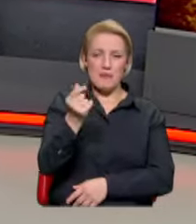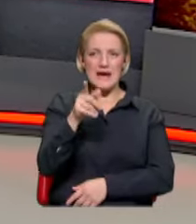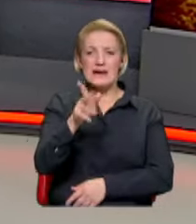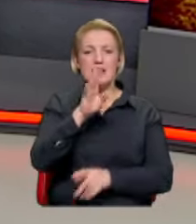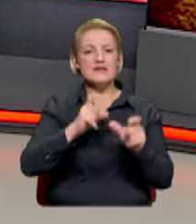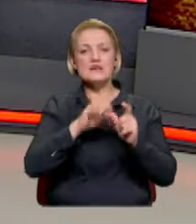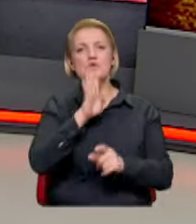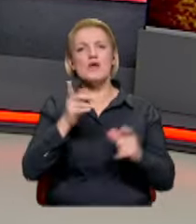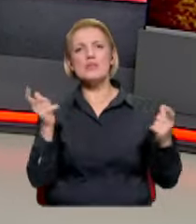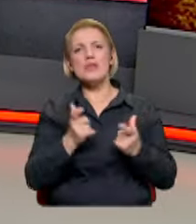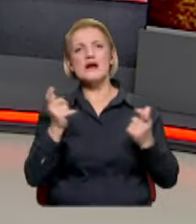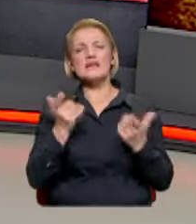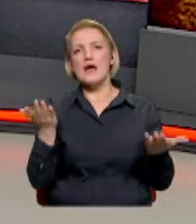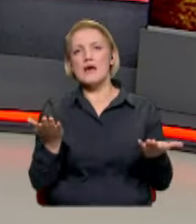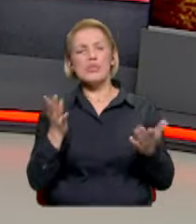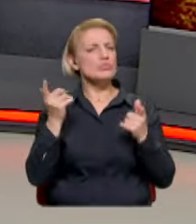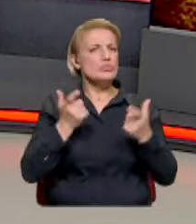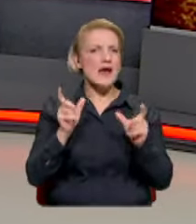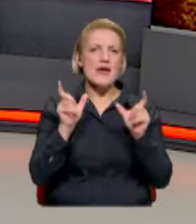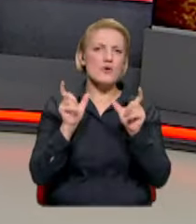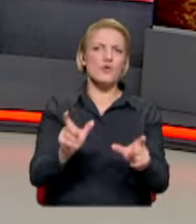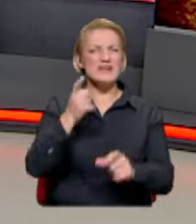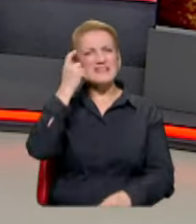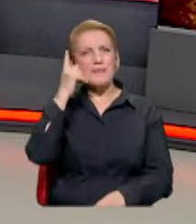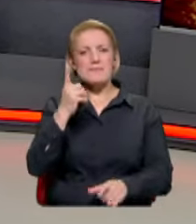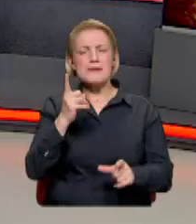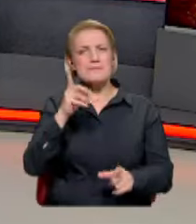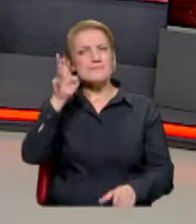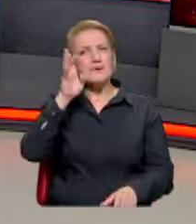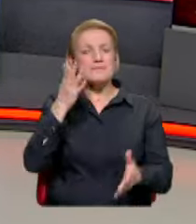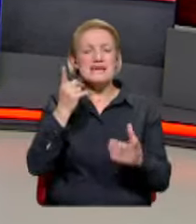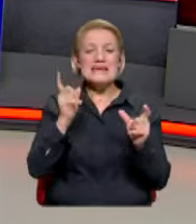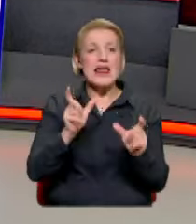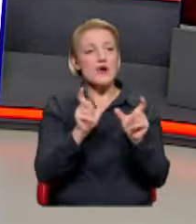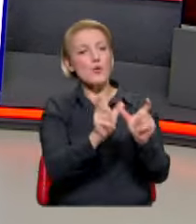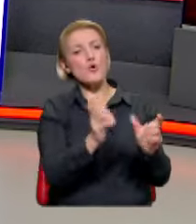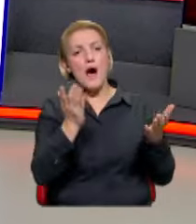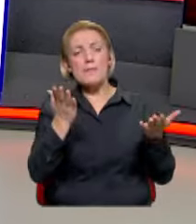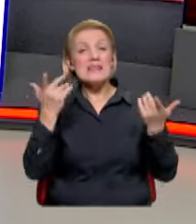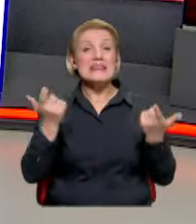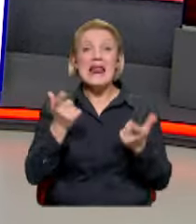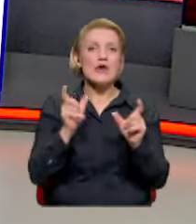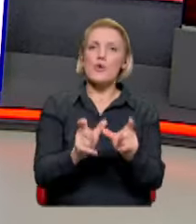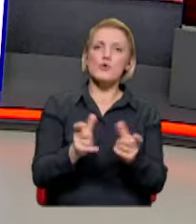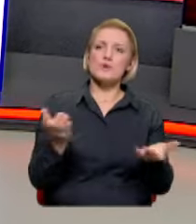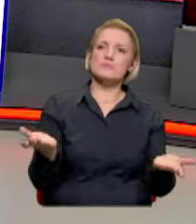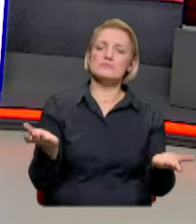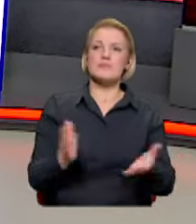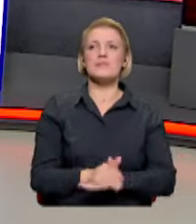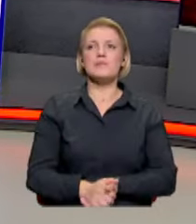s400 nereyi koruyor tahminin bir paranoya ile bir yeri koruyor Ama orası neresi